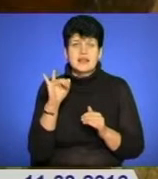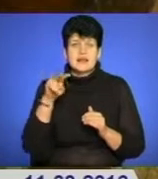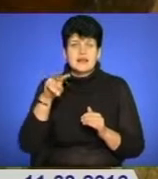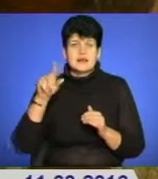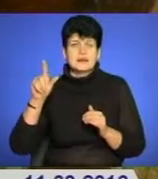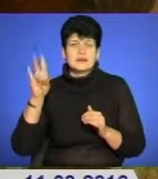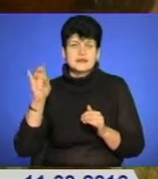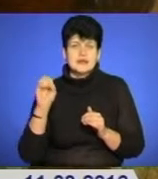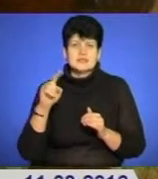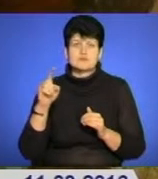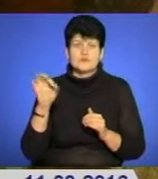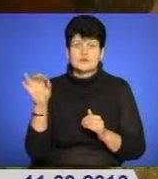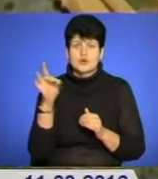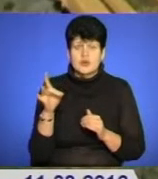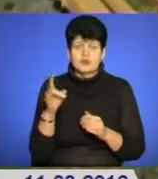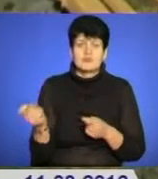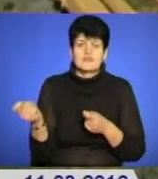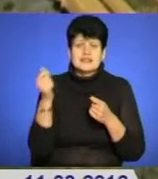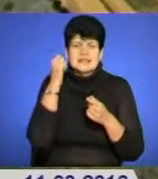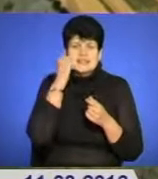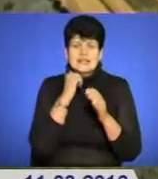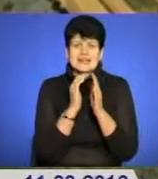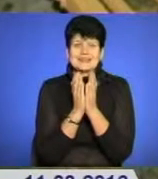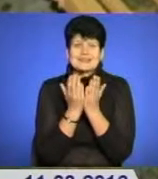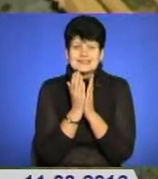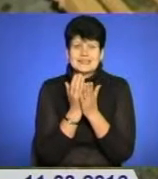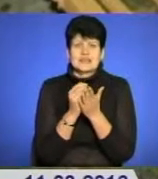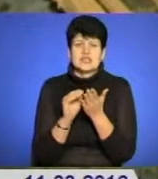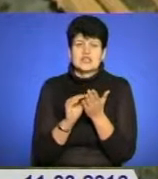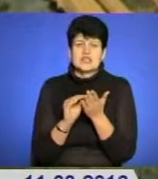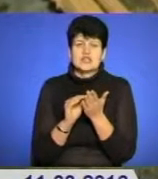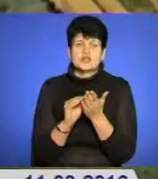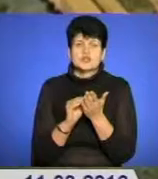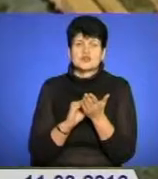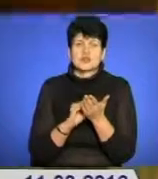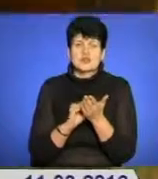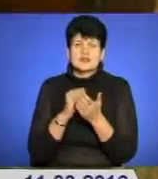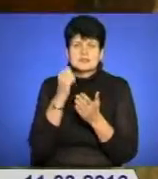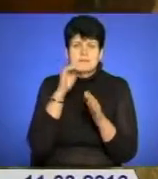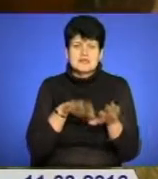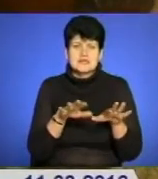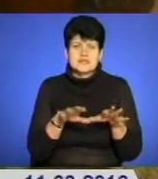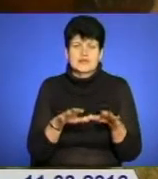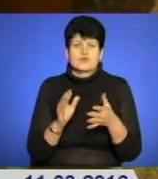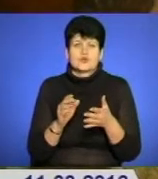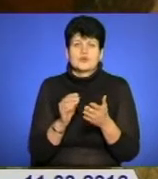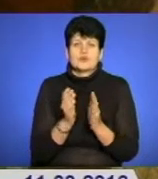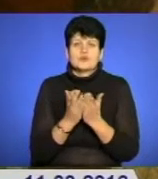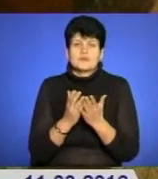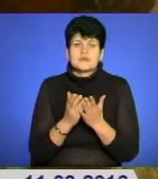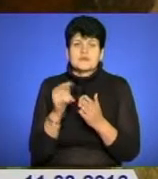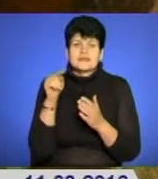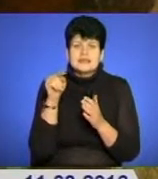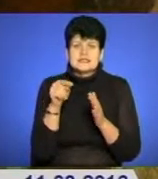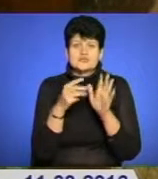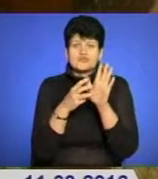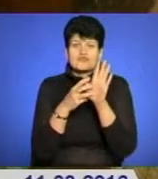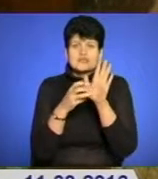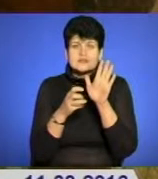району привезли старовинні книги та журнали із місцевої читальні «Просвіти». Найдавніша датується ще